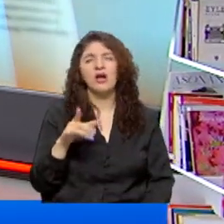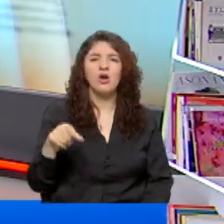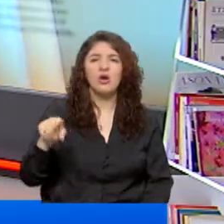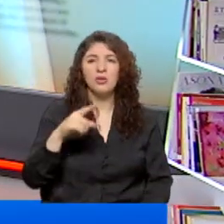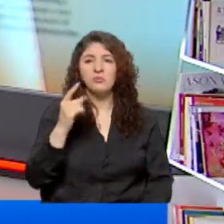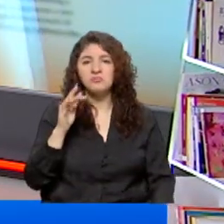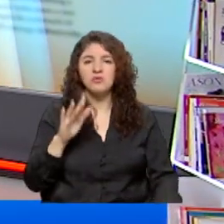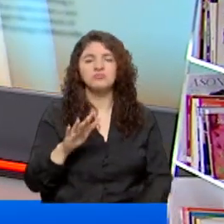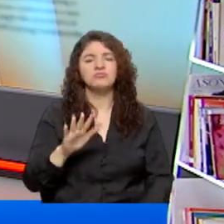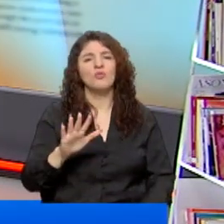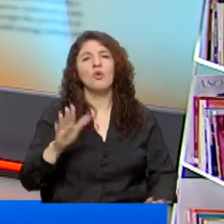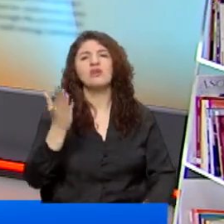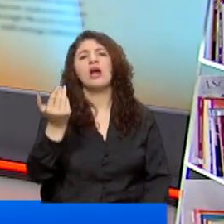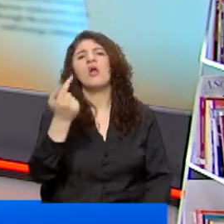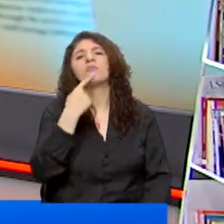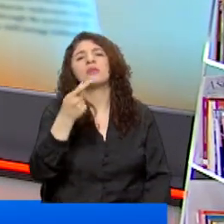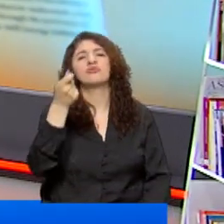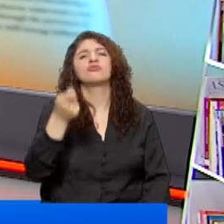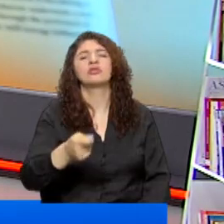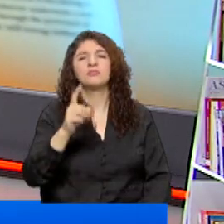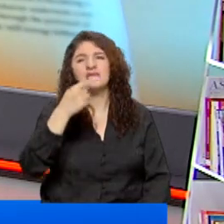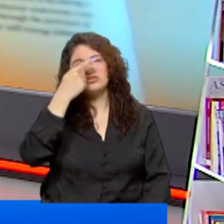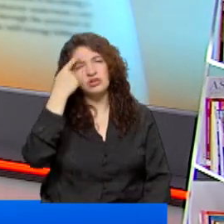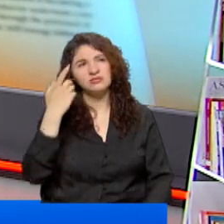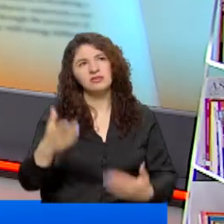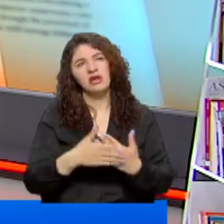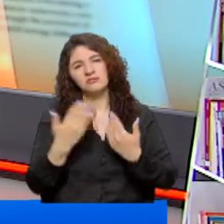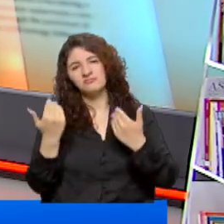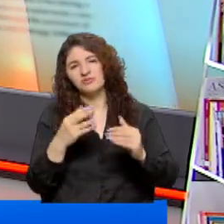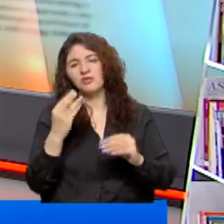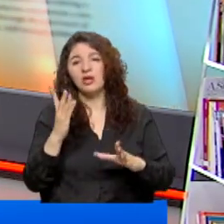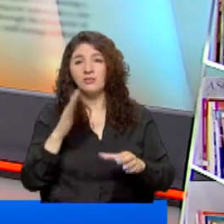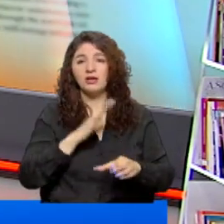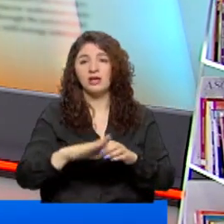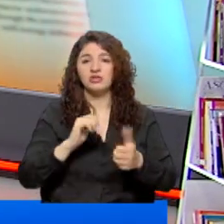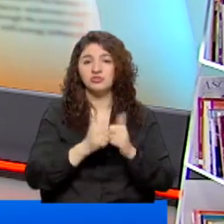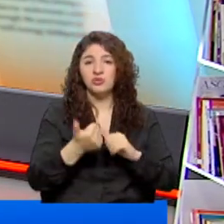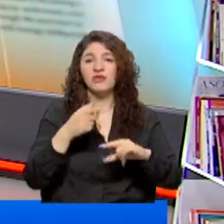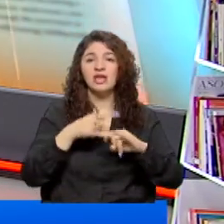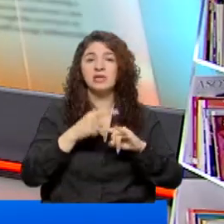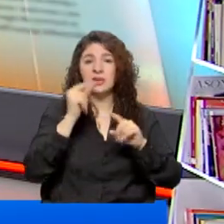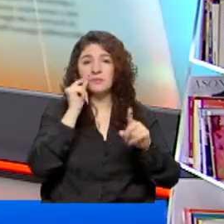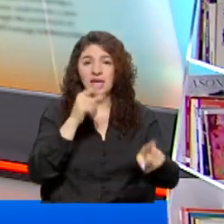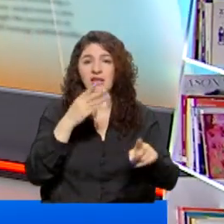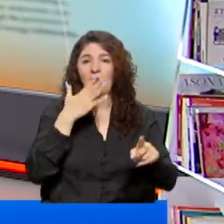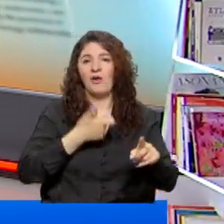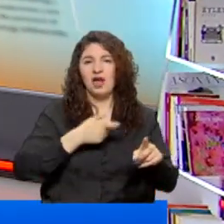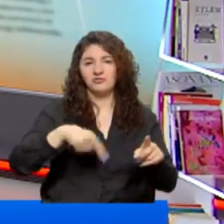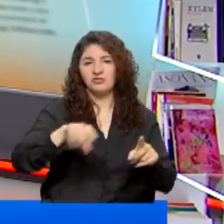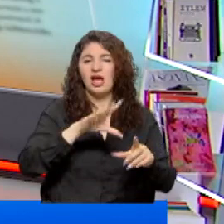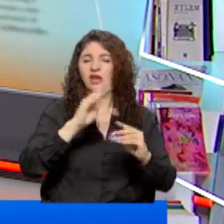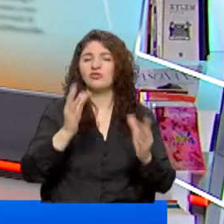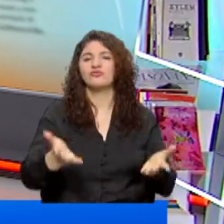bir gol geliyorum dedi tabi biraz şansta yardım etti ama Kayserispor ve hikmet Karaman'ın öğrencileri